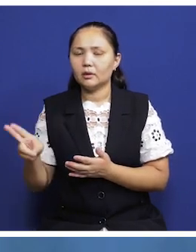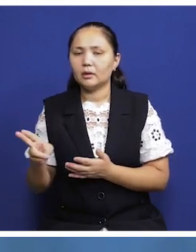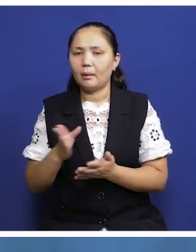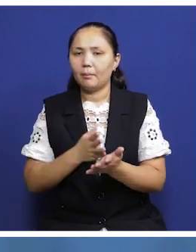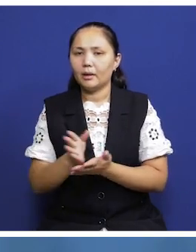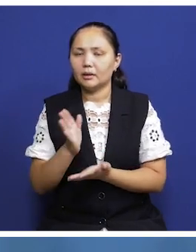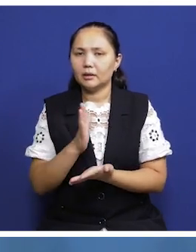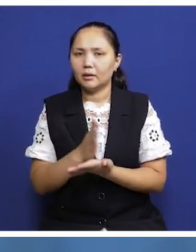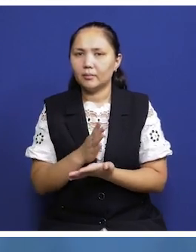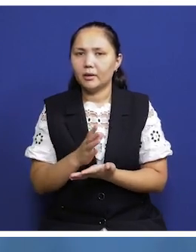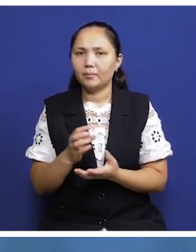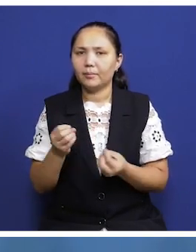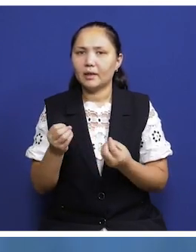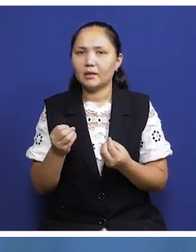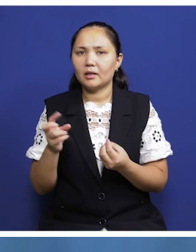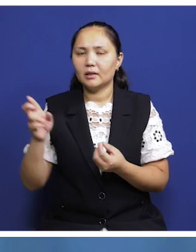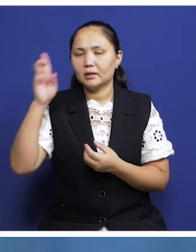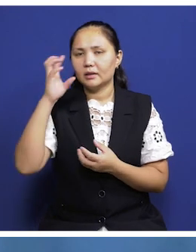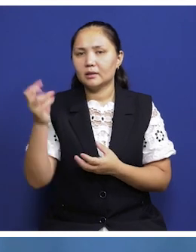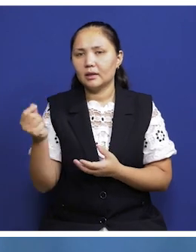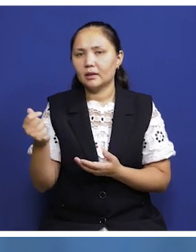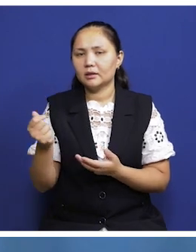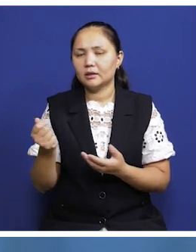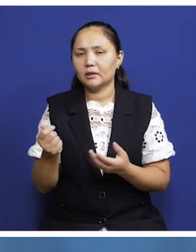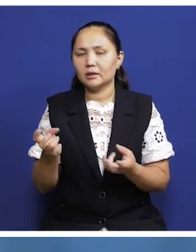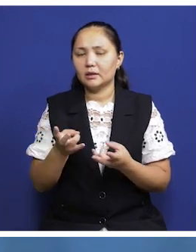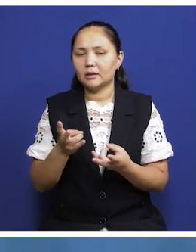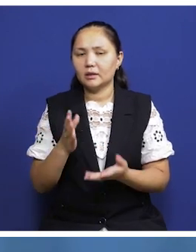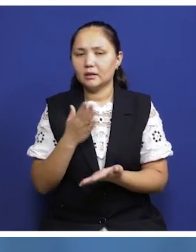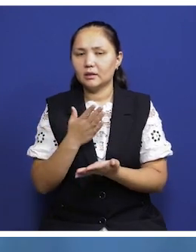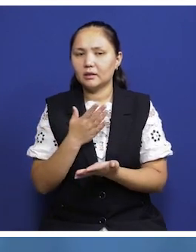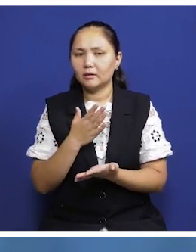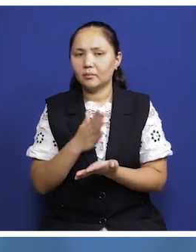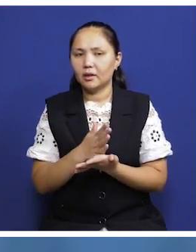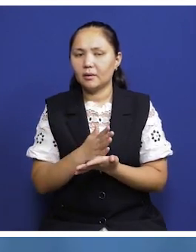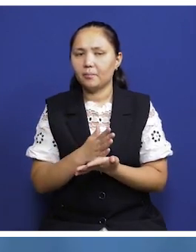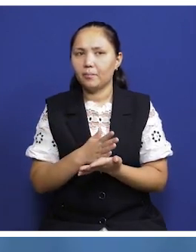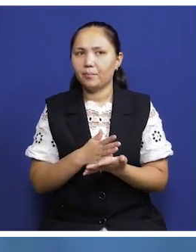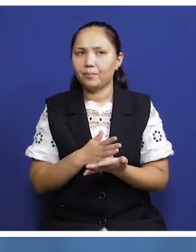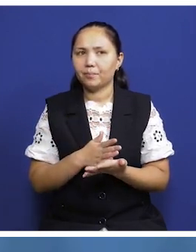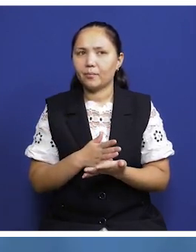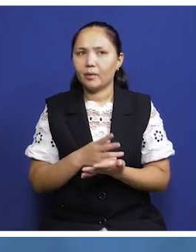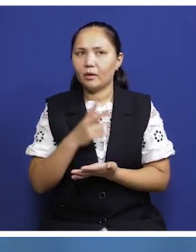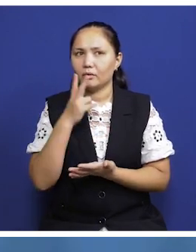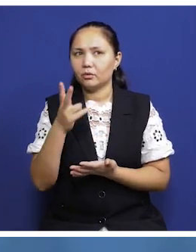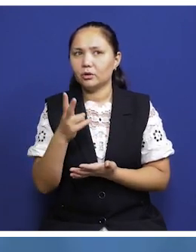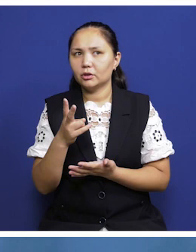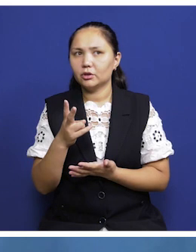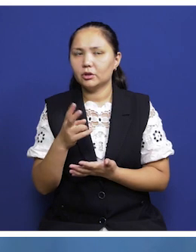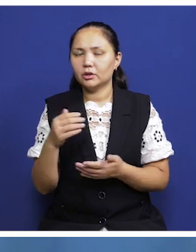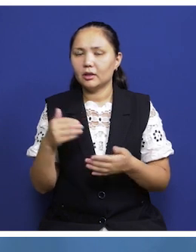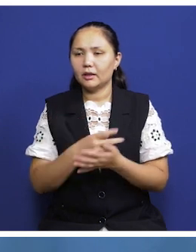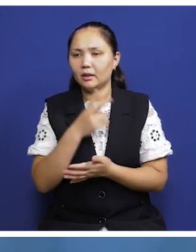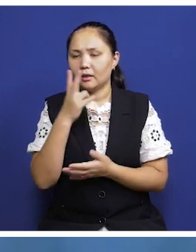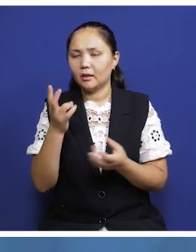қамтамасыз етілгенімен ол қосымша бізден бюджеттен тағы да қаржы талап етеді. Сол себептен бізде енді бұны көрсеткіштерін кішкене қайта қарап